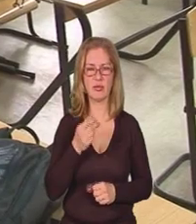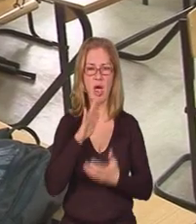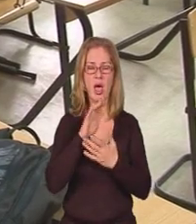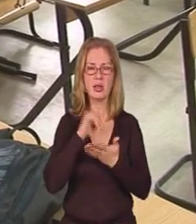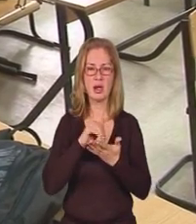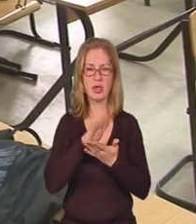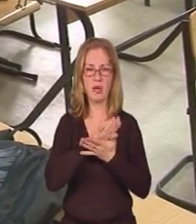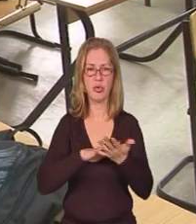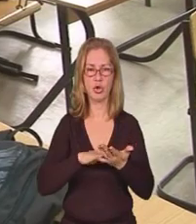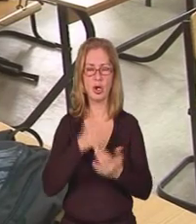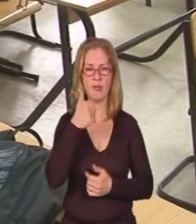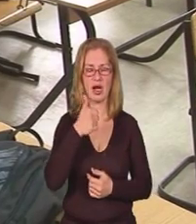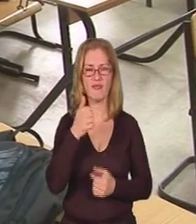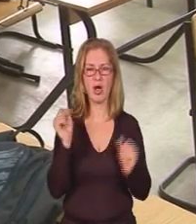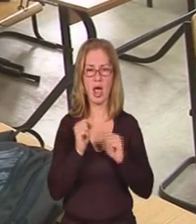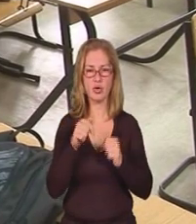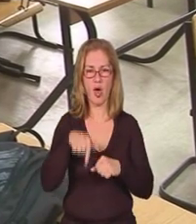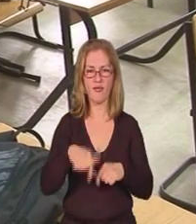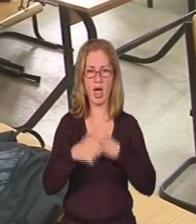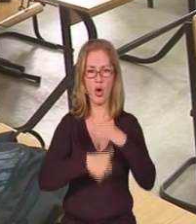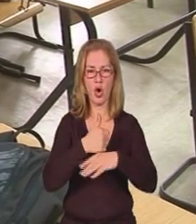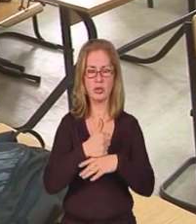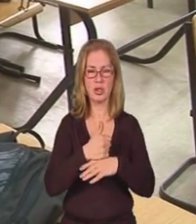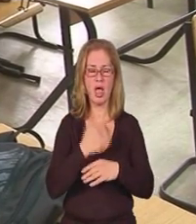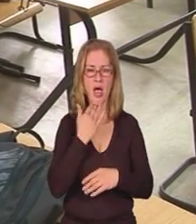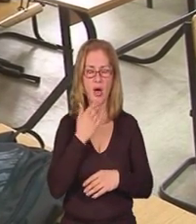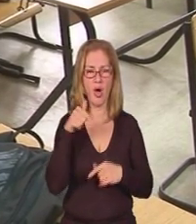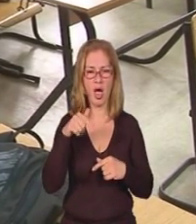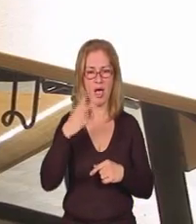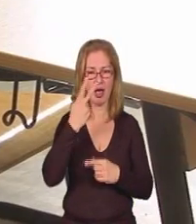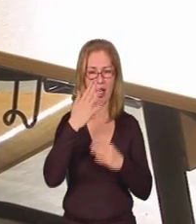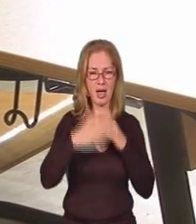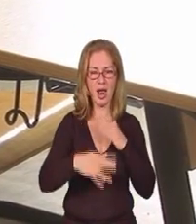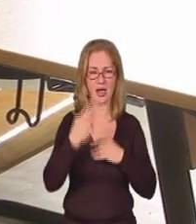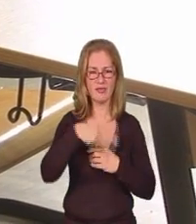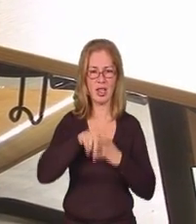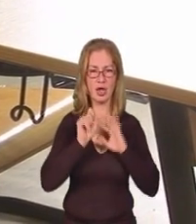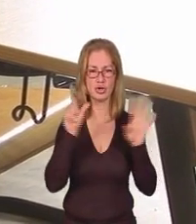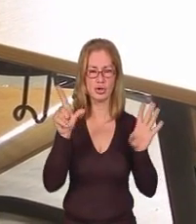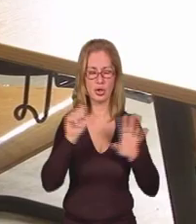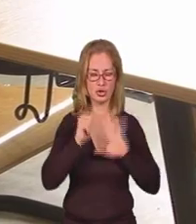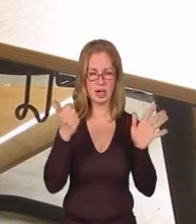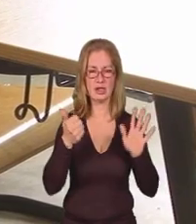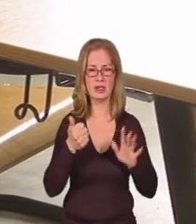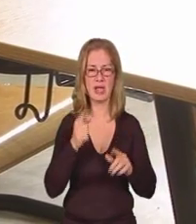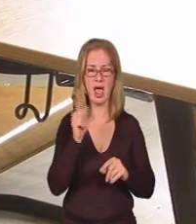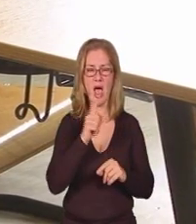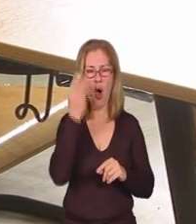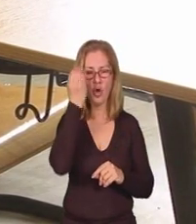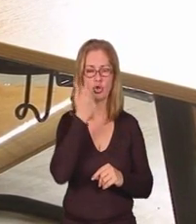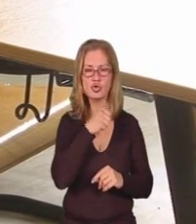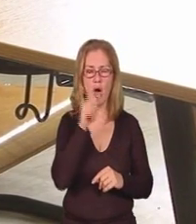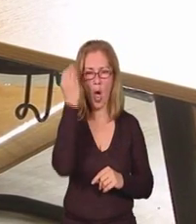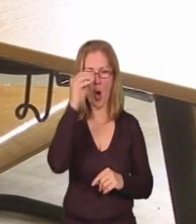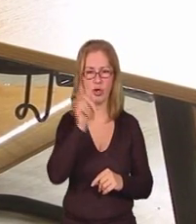Srbije trebalo je da važi od 1. januara ove godine. Međutim, iako je već kraj 2016. ništa od obećanog nije